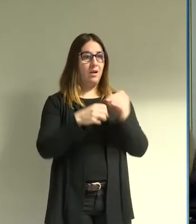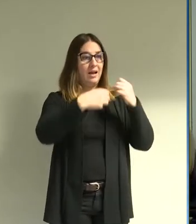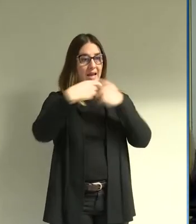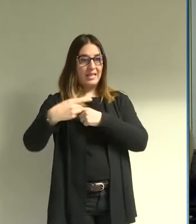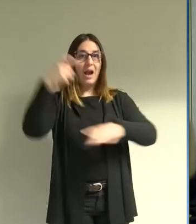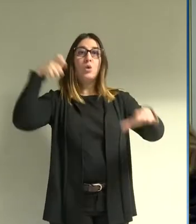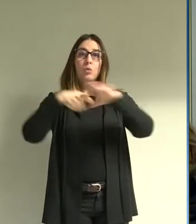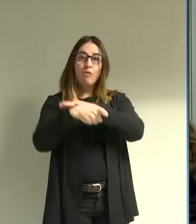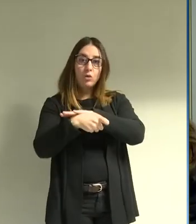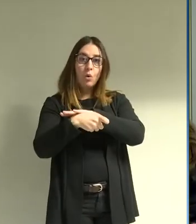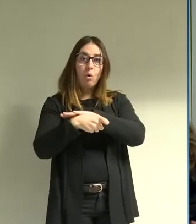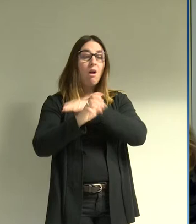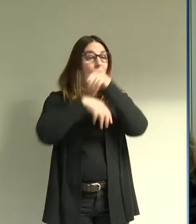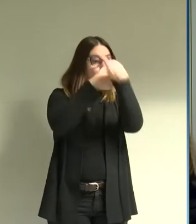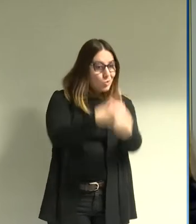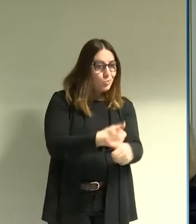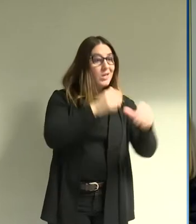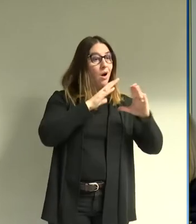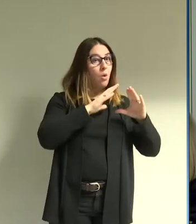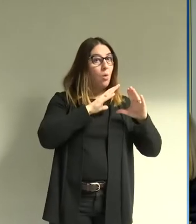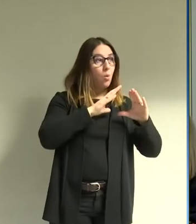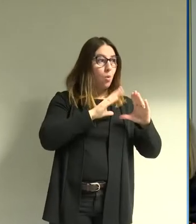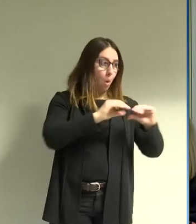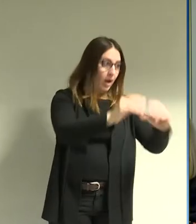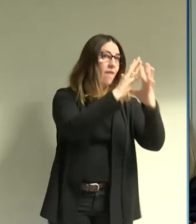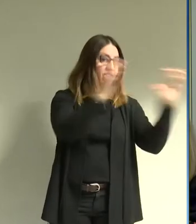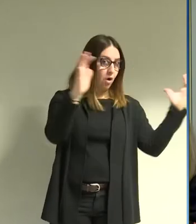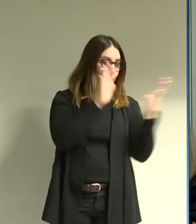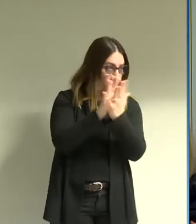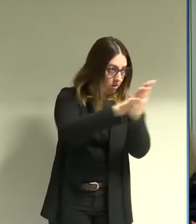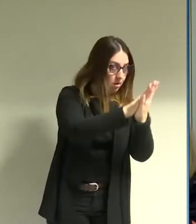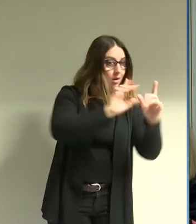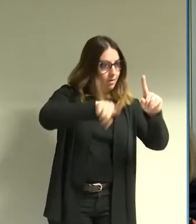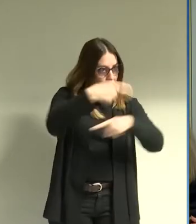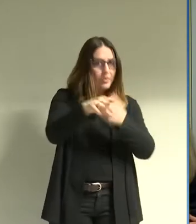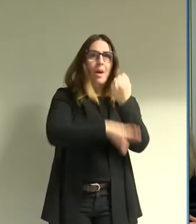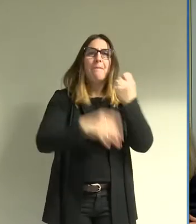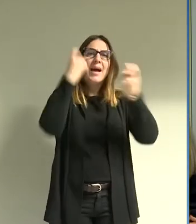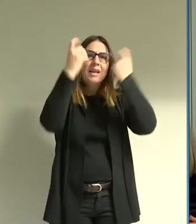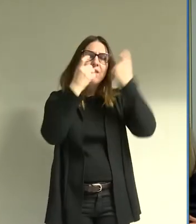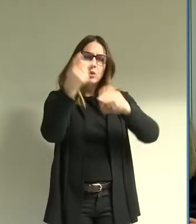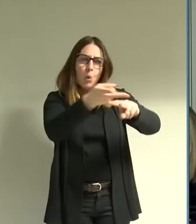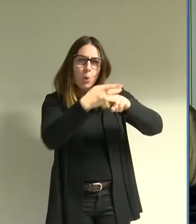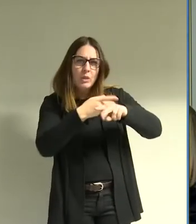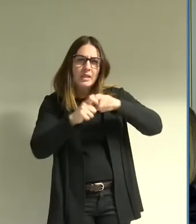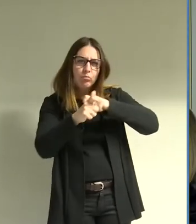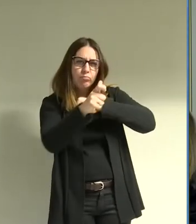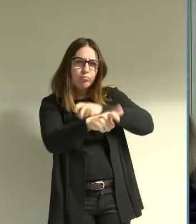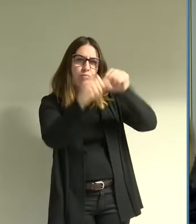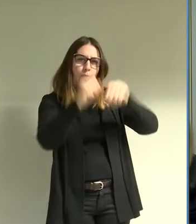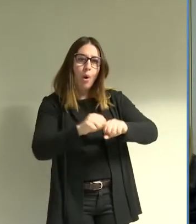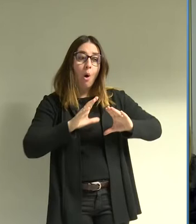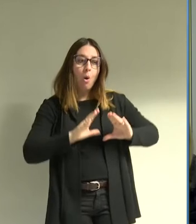la subvention à la production d' actes du forum qui permettra une base de réflexion et qui pourra servir d'outil dans la déclinaison locale